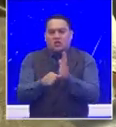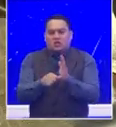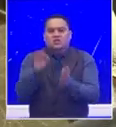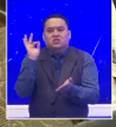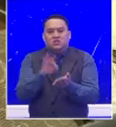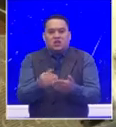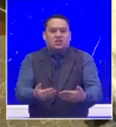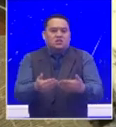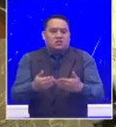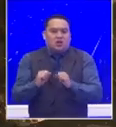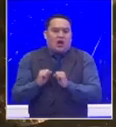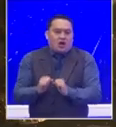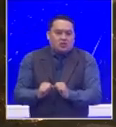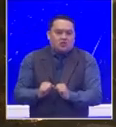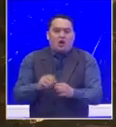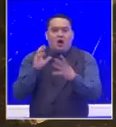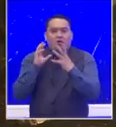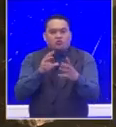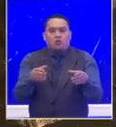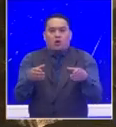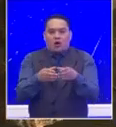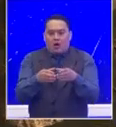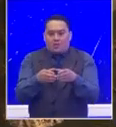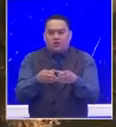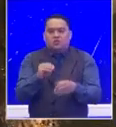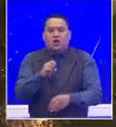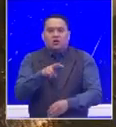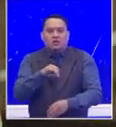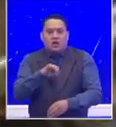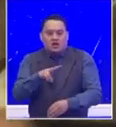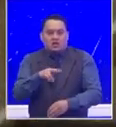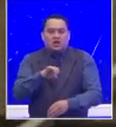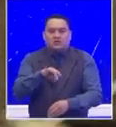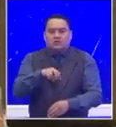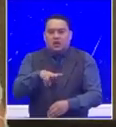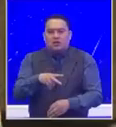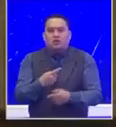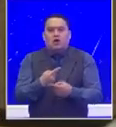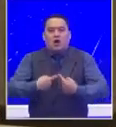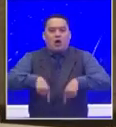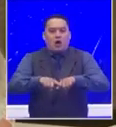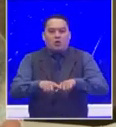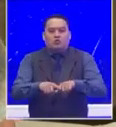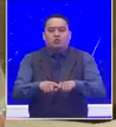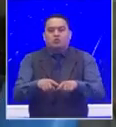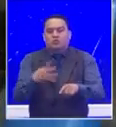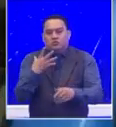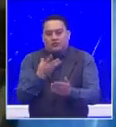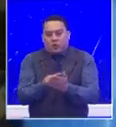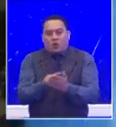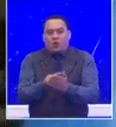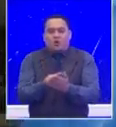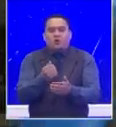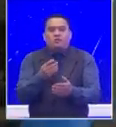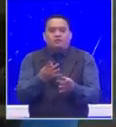защиты населения от различных вирусов автобусные компании «Акнар», «Жанель», «Транстал» и другие организовали своеобразный заслон. Помимо